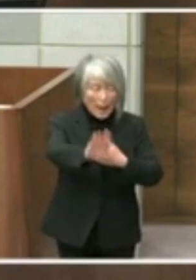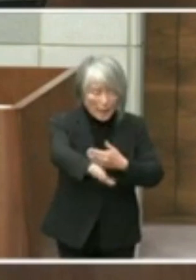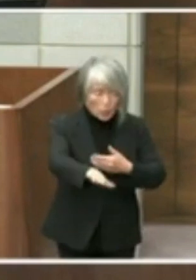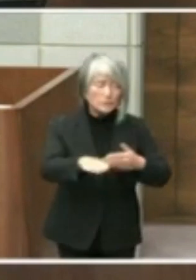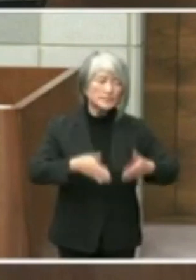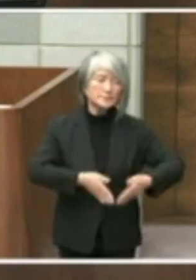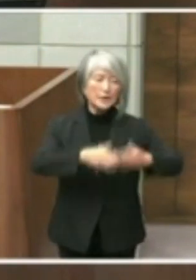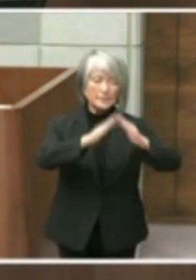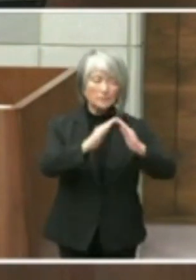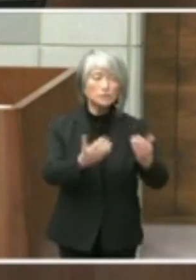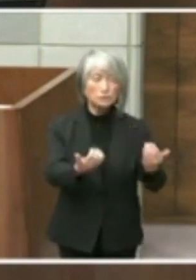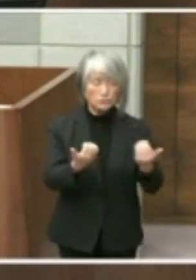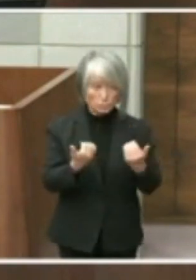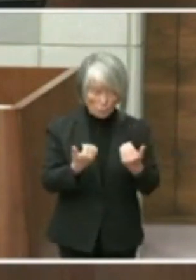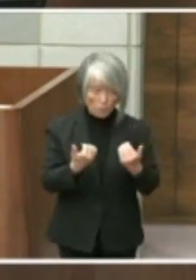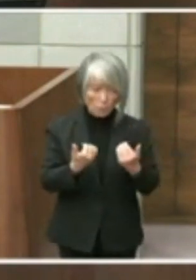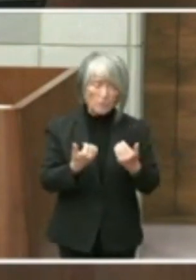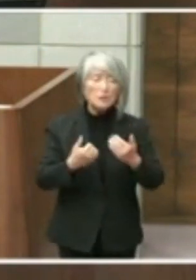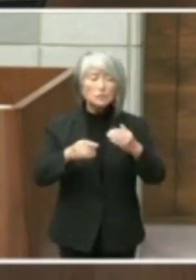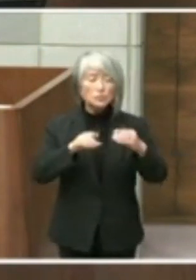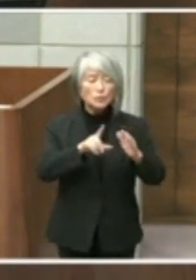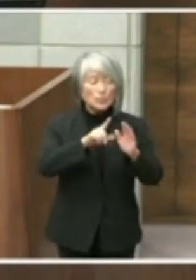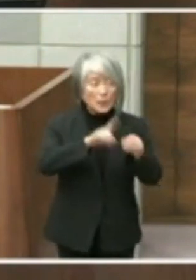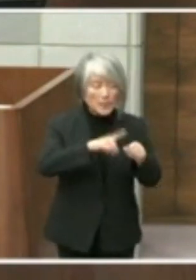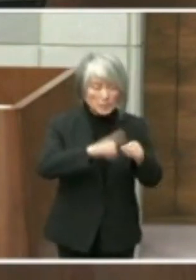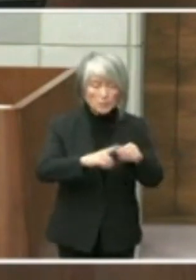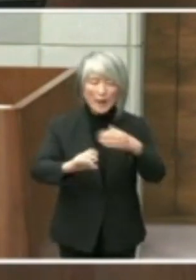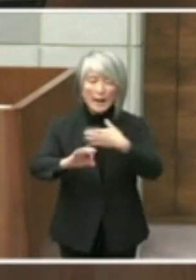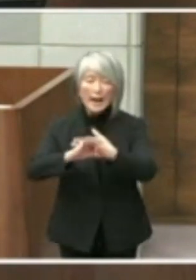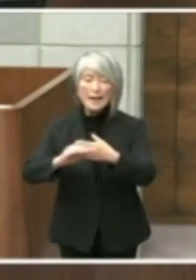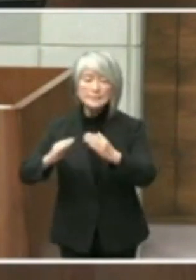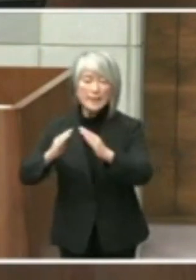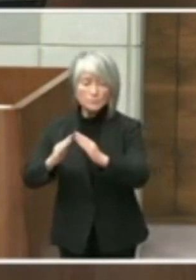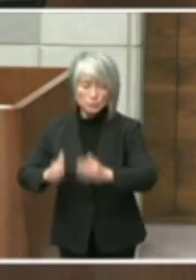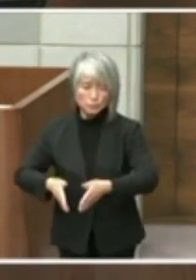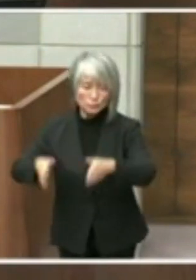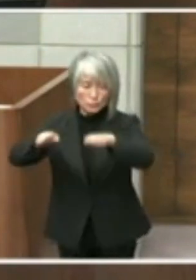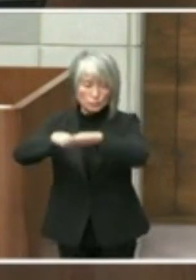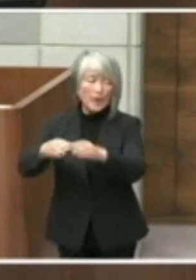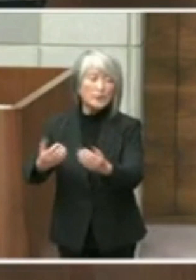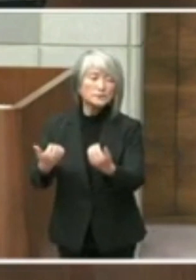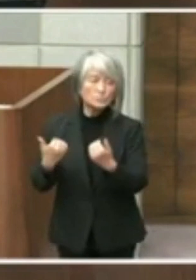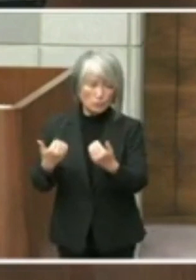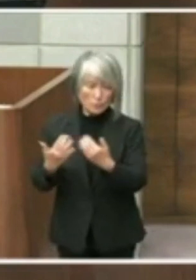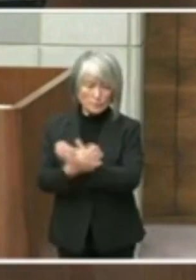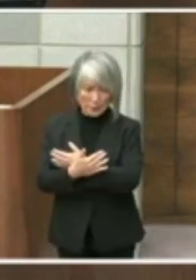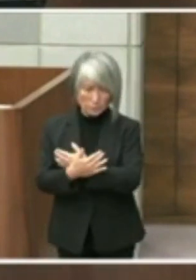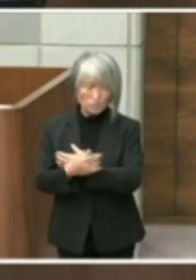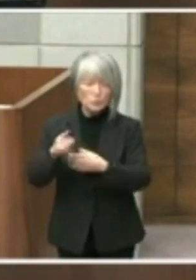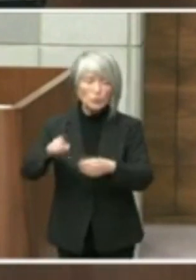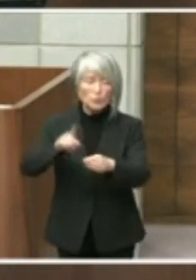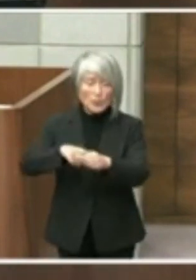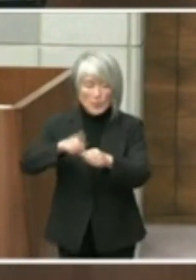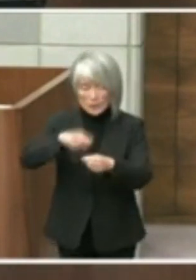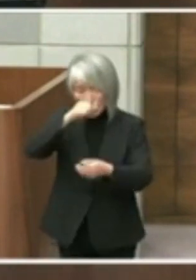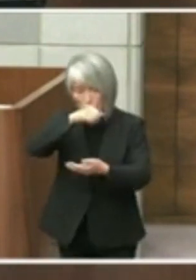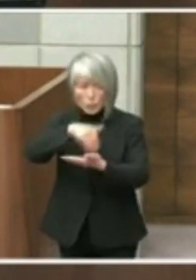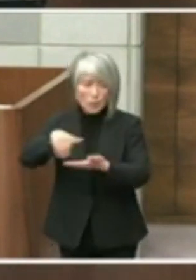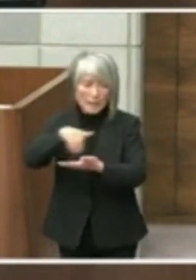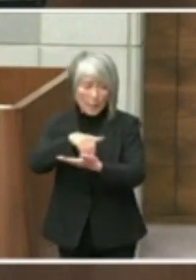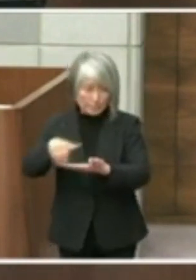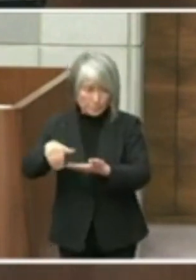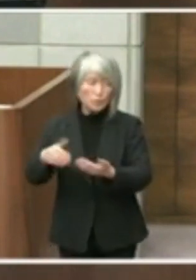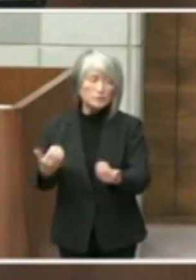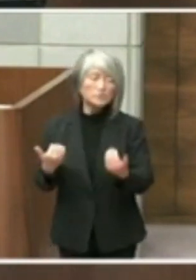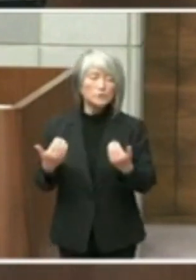仮設庁舎が必要となるため、別途仮設庁舎建設場所の選定並びにそのための予算の確保が必要とな